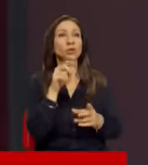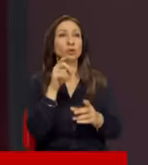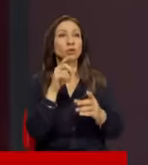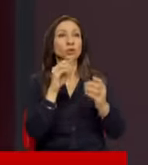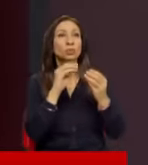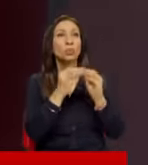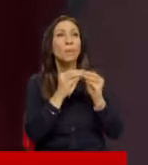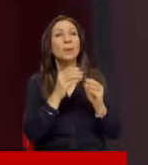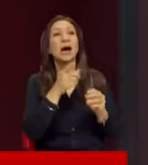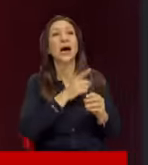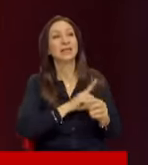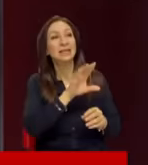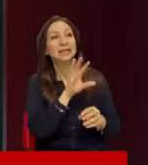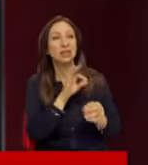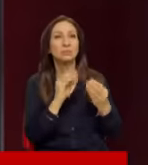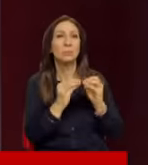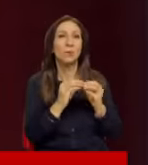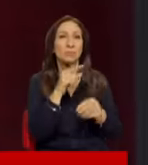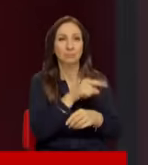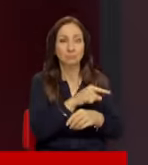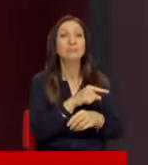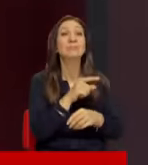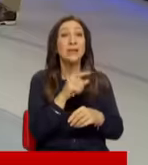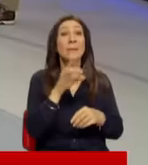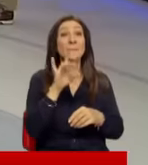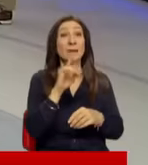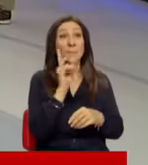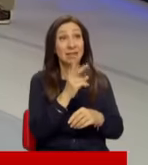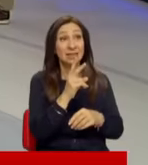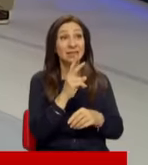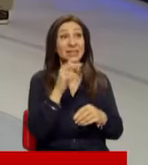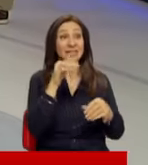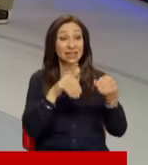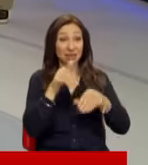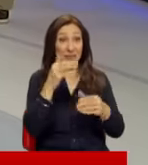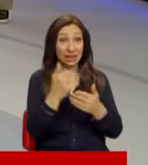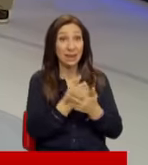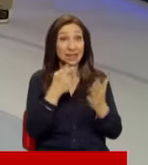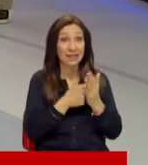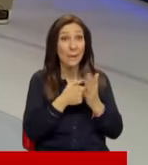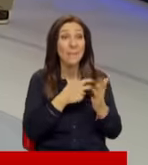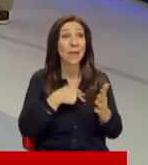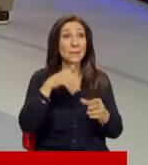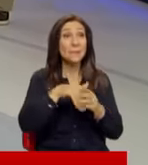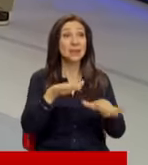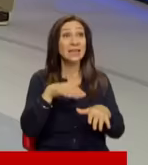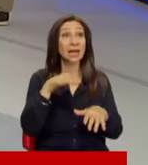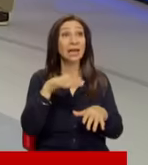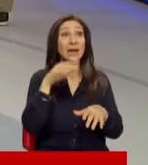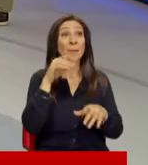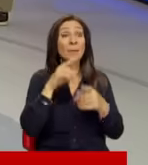var. Aday tespitiyle ilgili bir sorun. Hatta Milliyetçi Hareket Partisi yani seçimi kazanan isim belediye meclisinde